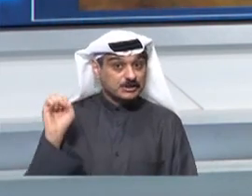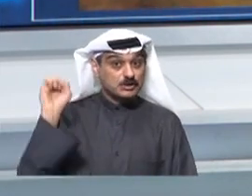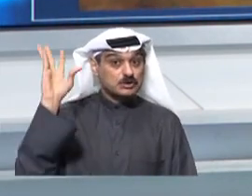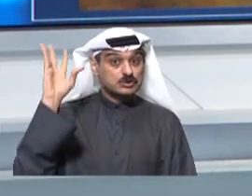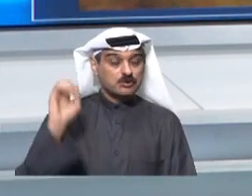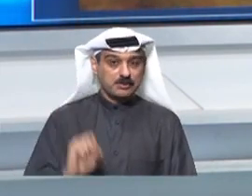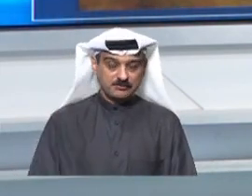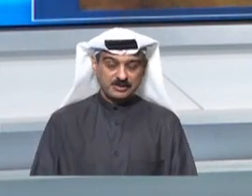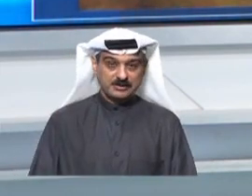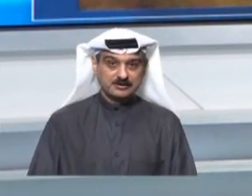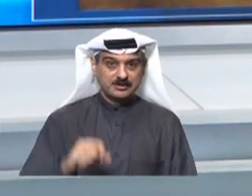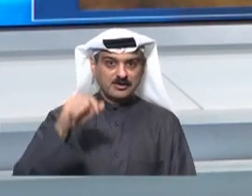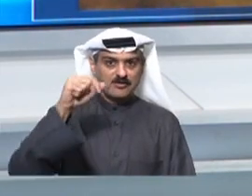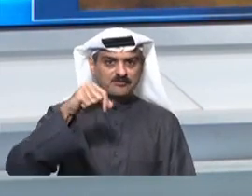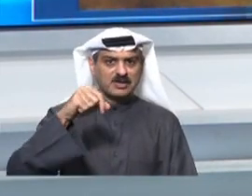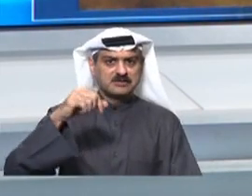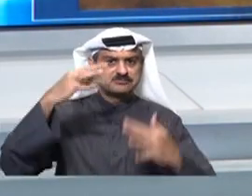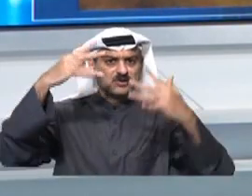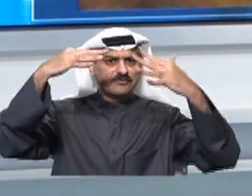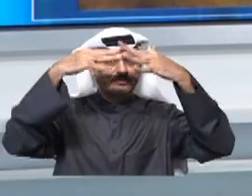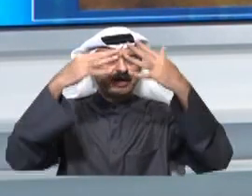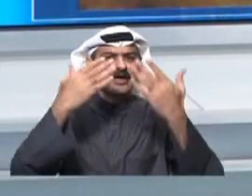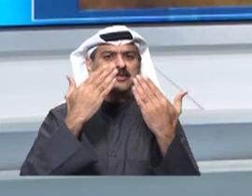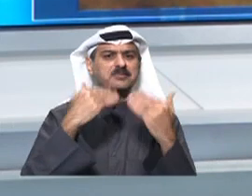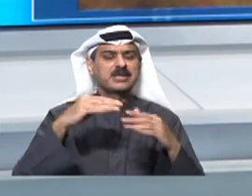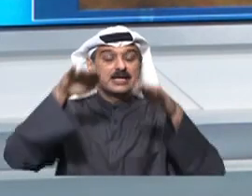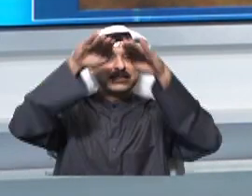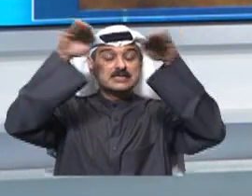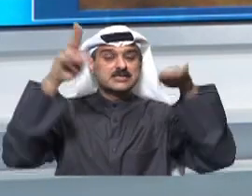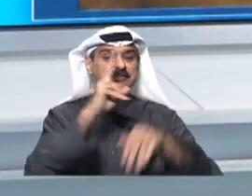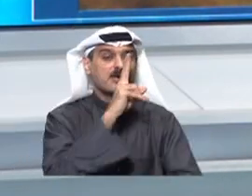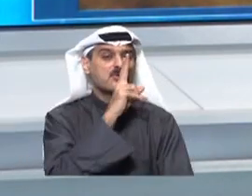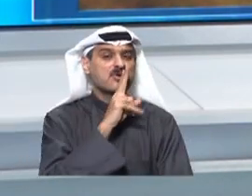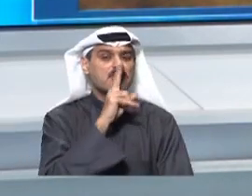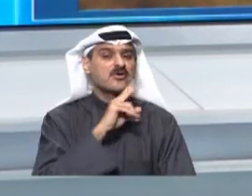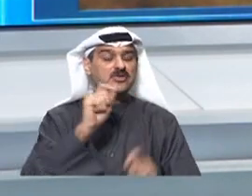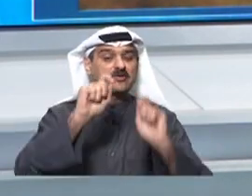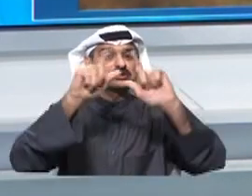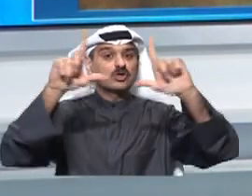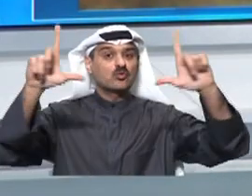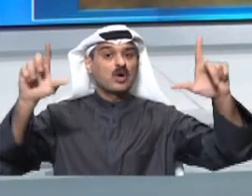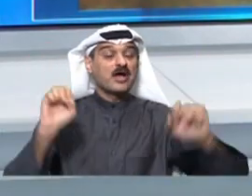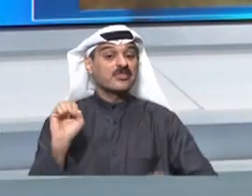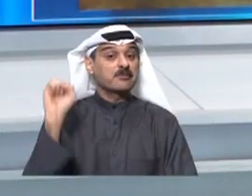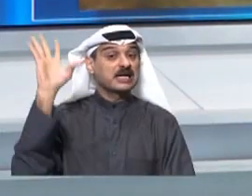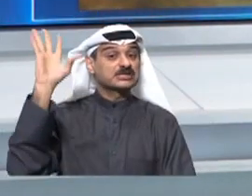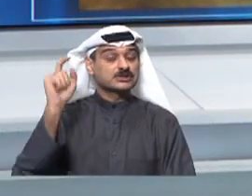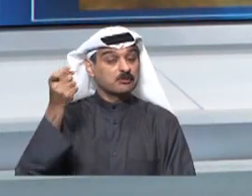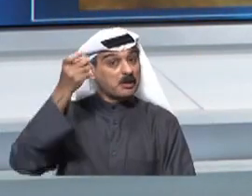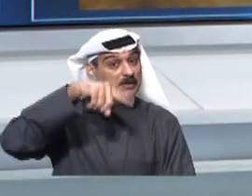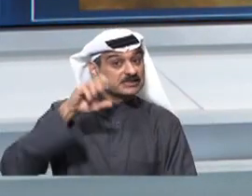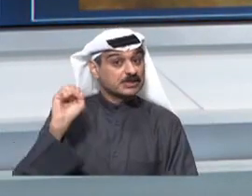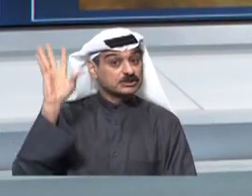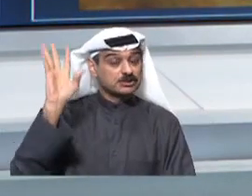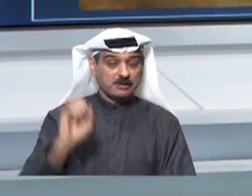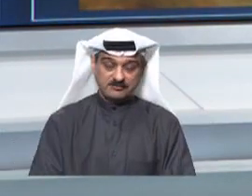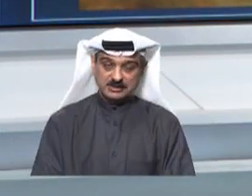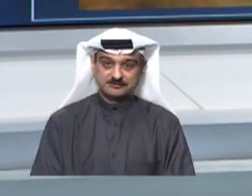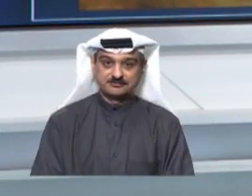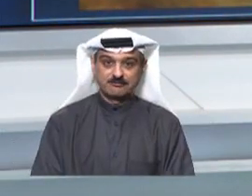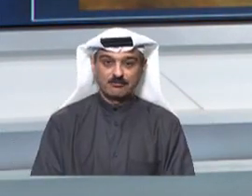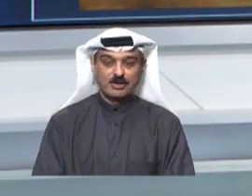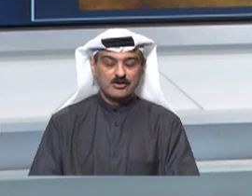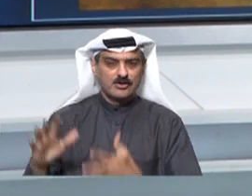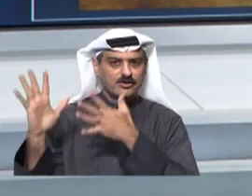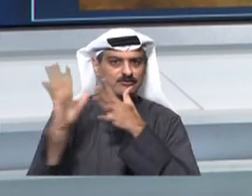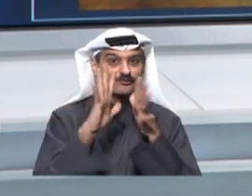تبدي تتلاشى تدريجيا، وسماء صافية بشكل عام راح تكون ملحوظة خلال نهار يوم الغد، مع استمرار أيضا الهواء